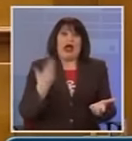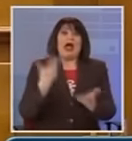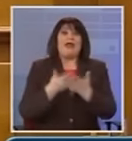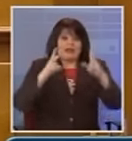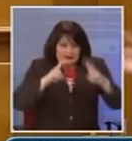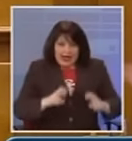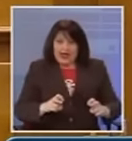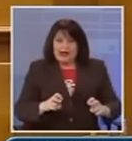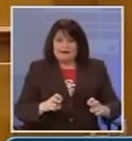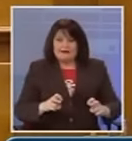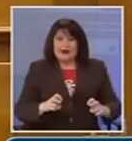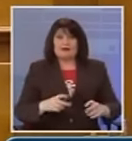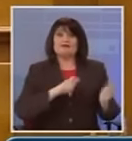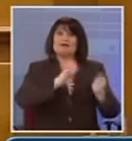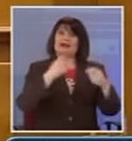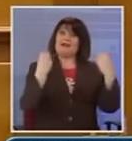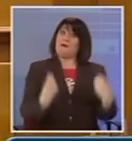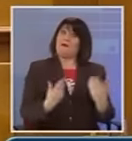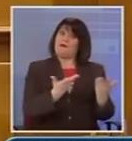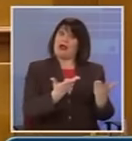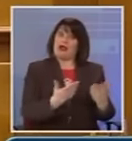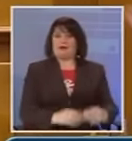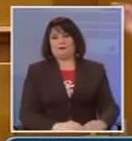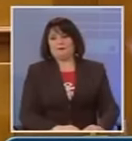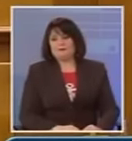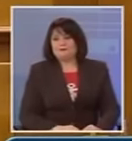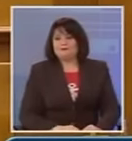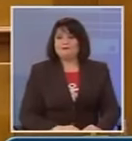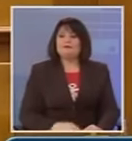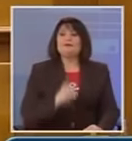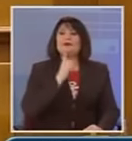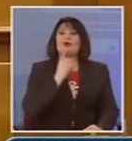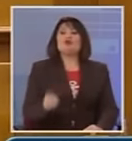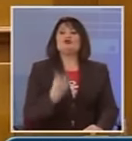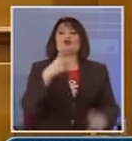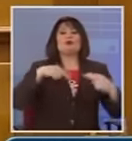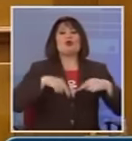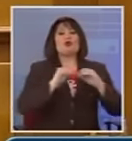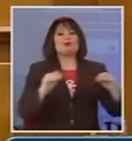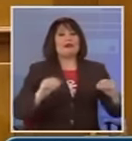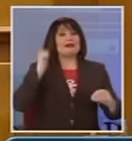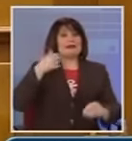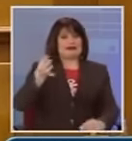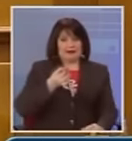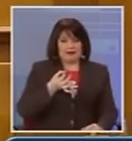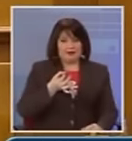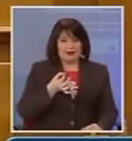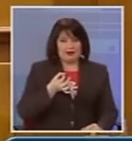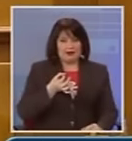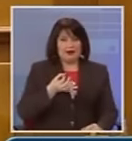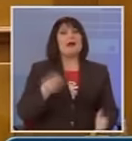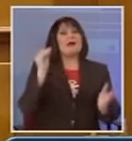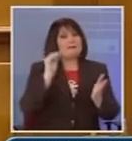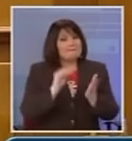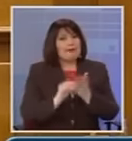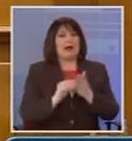έρευνας. Ωραίοι μεταρρυθμιστές. Σαν τον νέο Υπουργό Παιδείας, ο οποίος χθες δήλωνε όχι μόνο ότι θα επαναφέρει